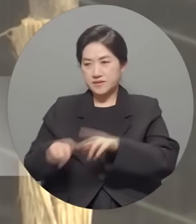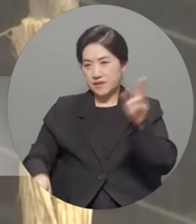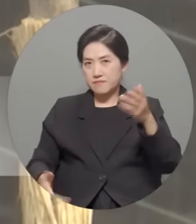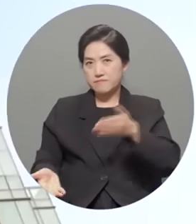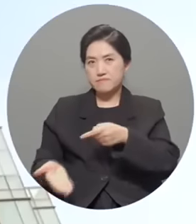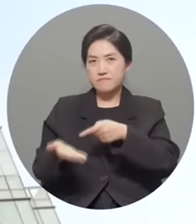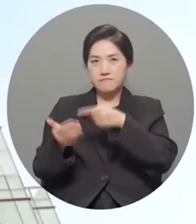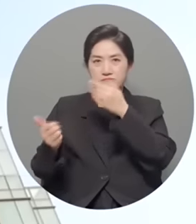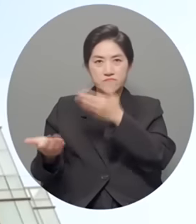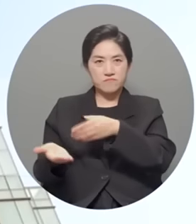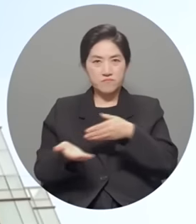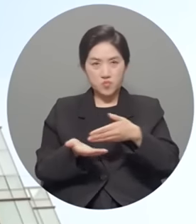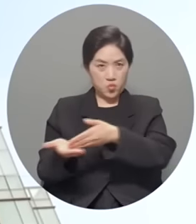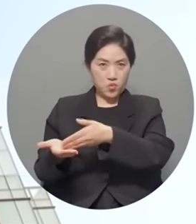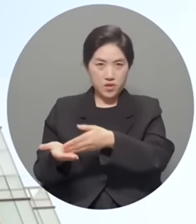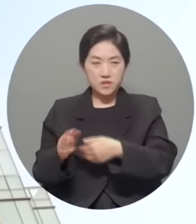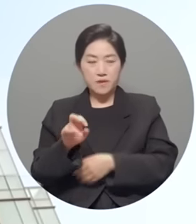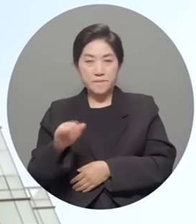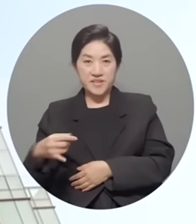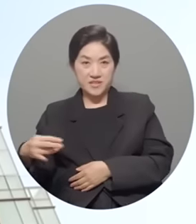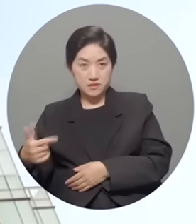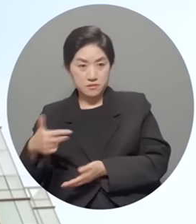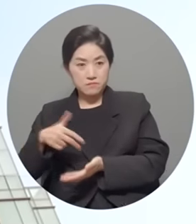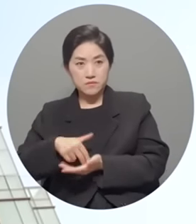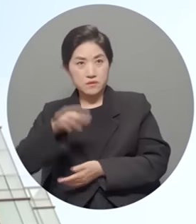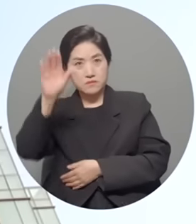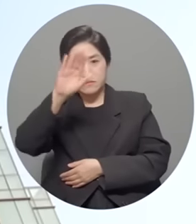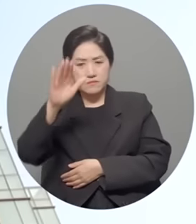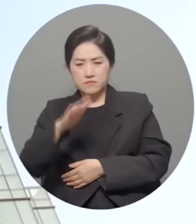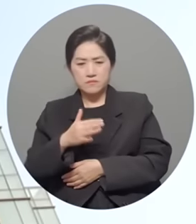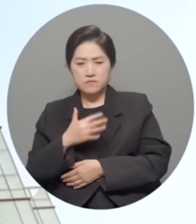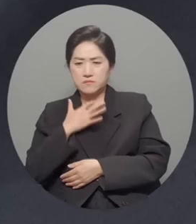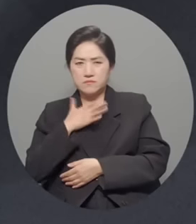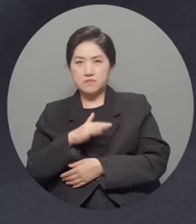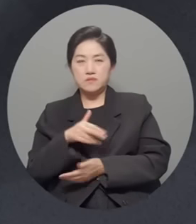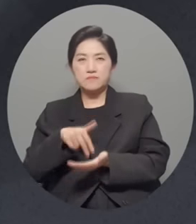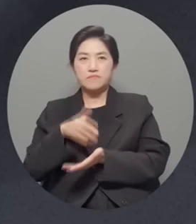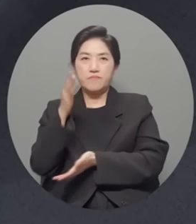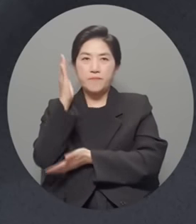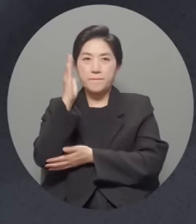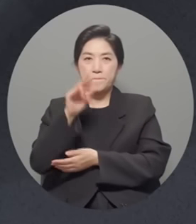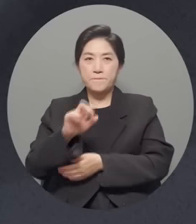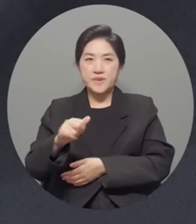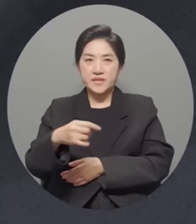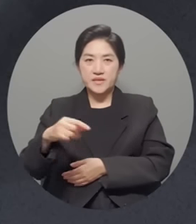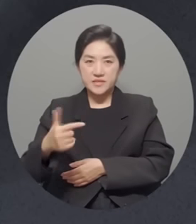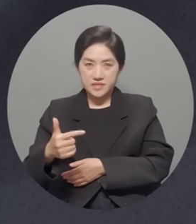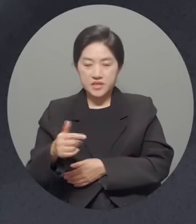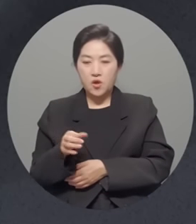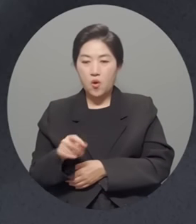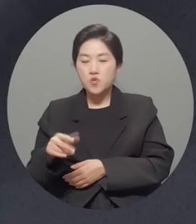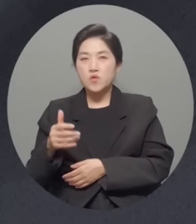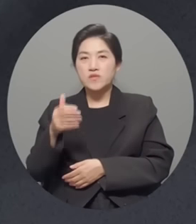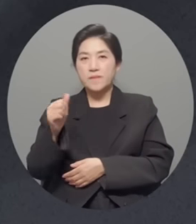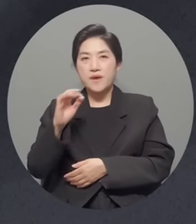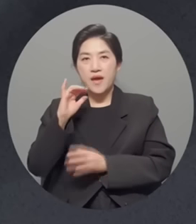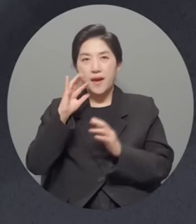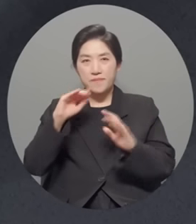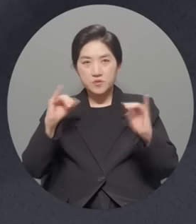요구했습니다. 반면 민 대표 측은 이를 강하게 부인하고 있습니다. 미니진 어두어 대표는 MBC와